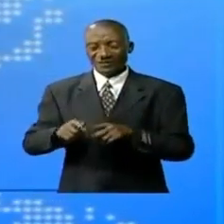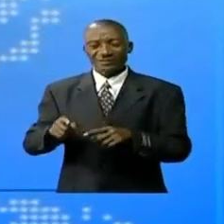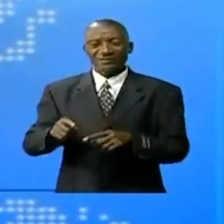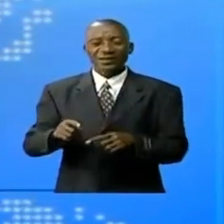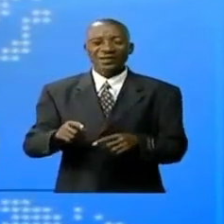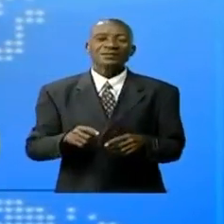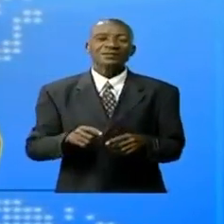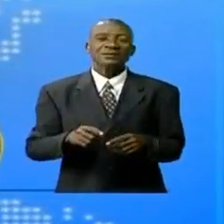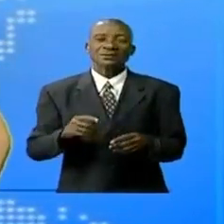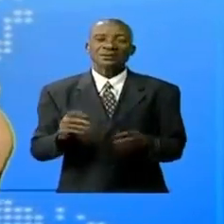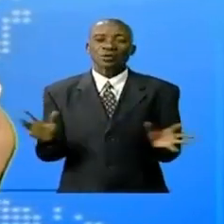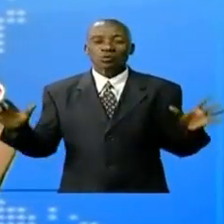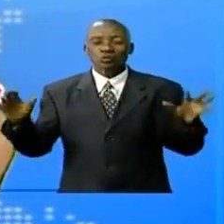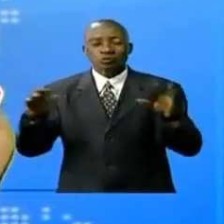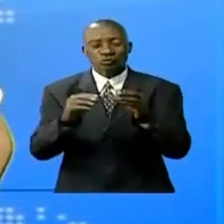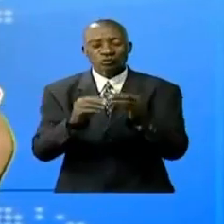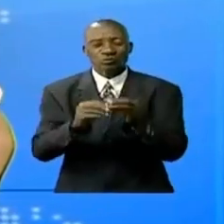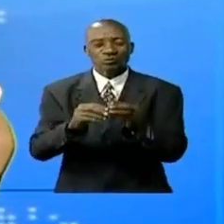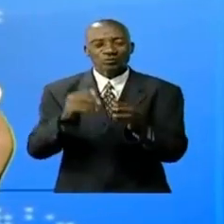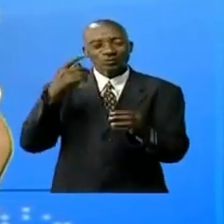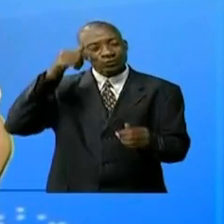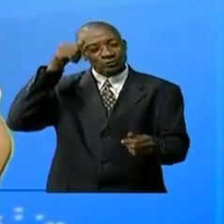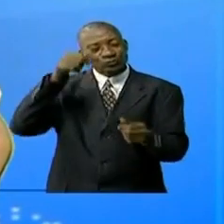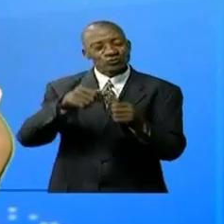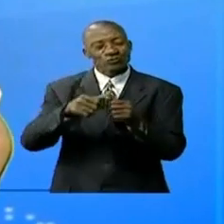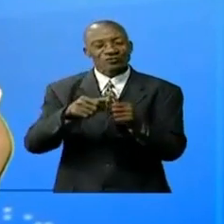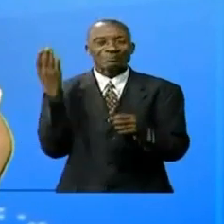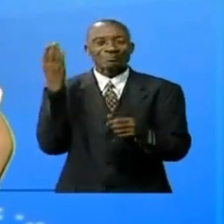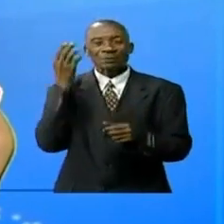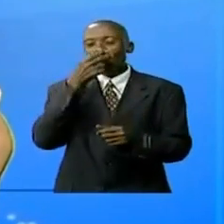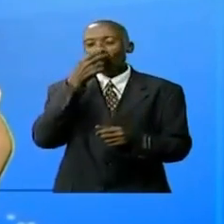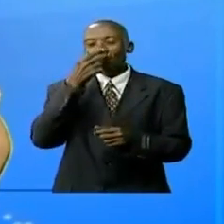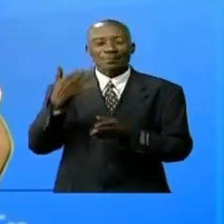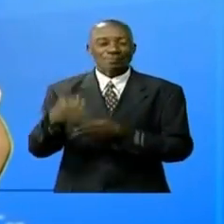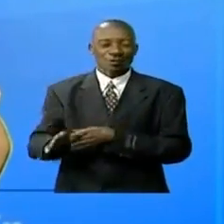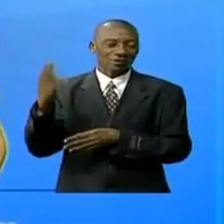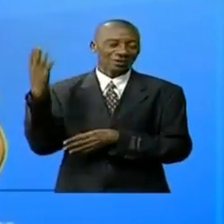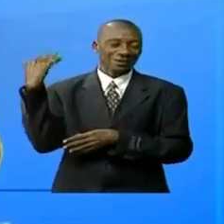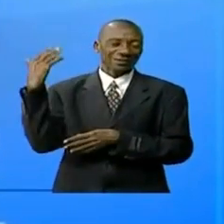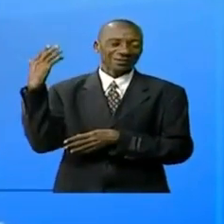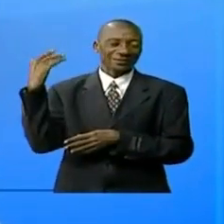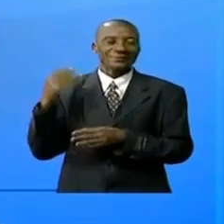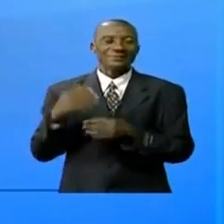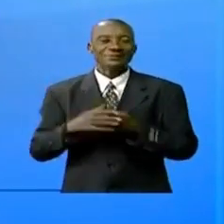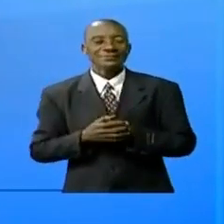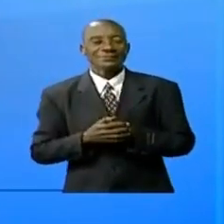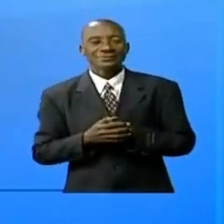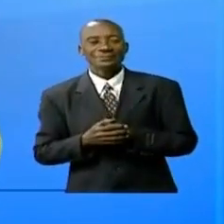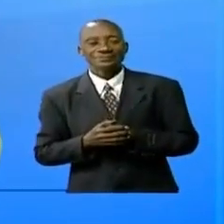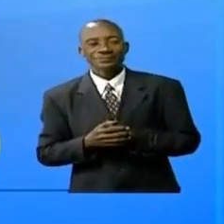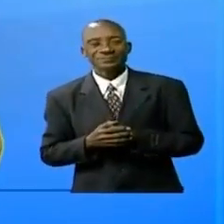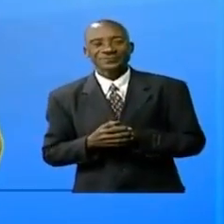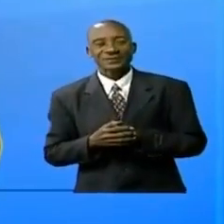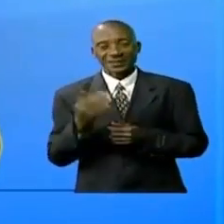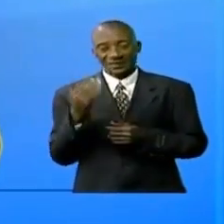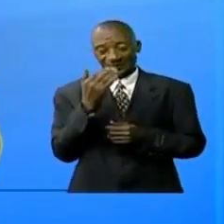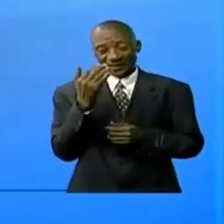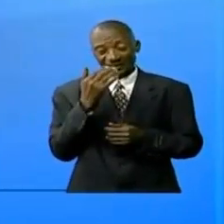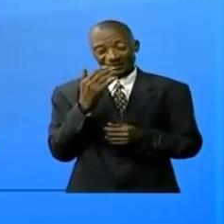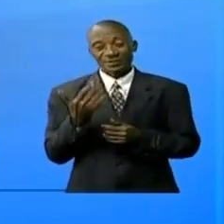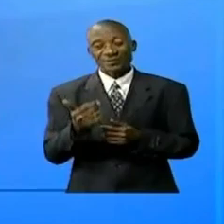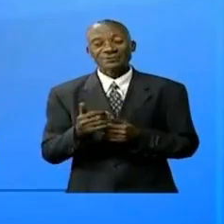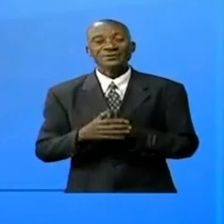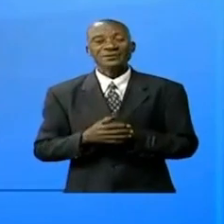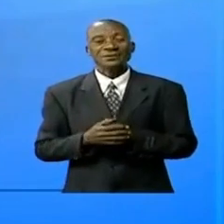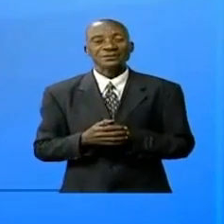répertoire de l'illustre disparu. Activité à laquelle a pris part le directeur général intérimaire de la RTNC, Robert Béli Debunga.